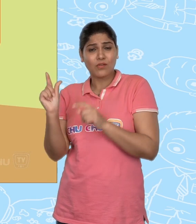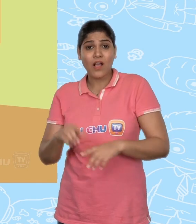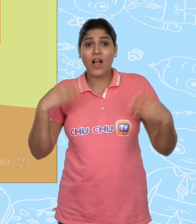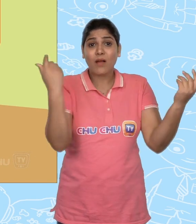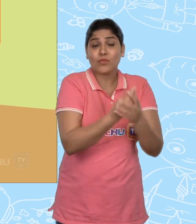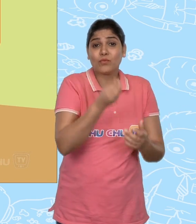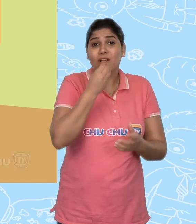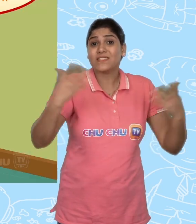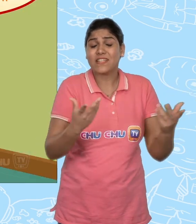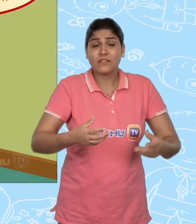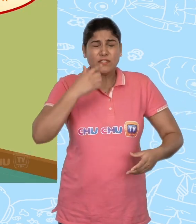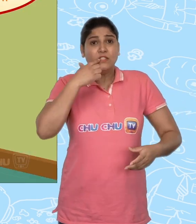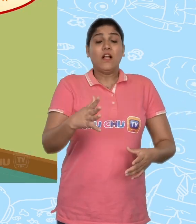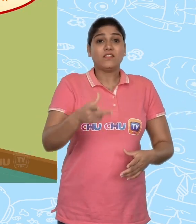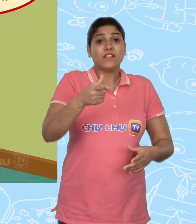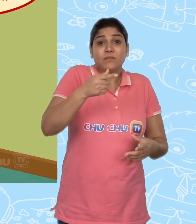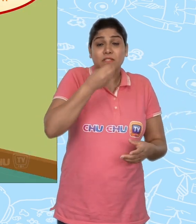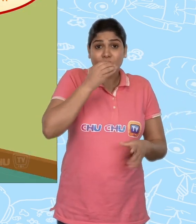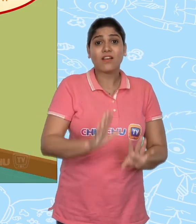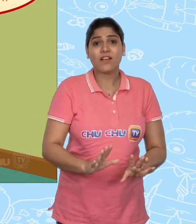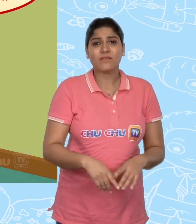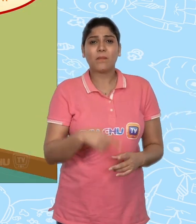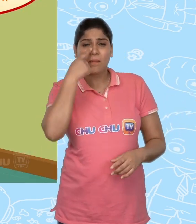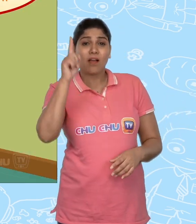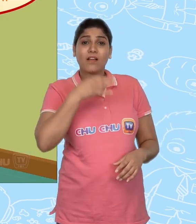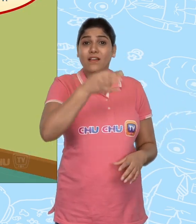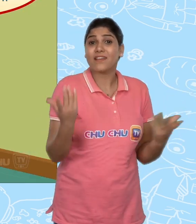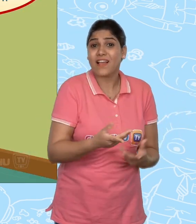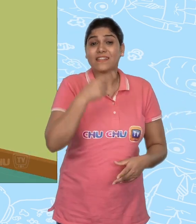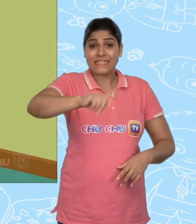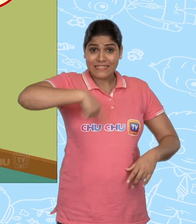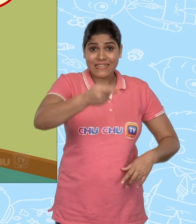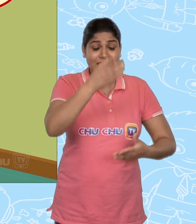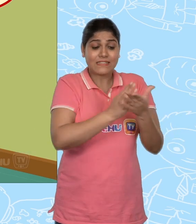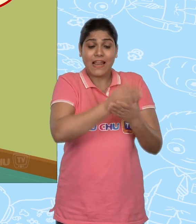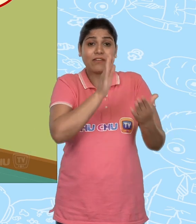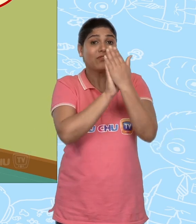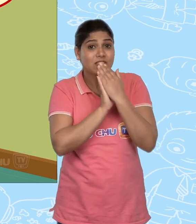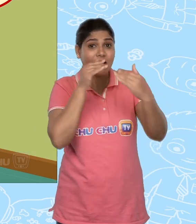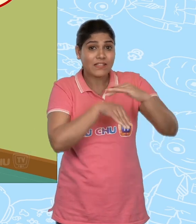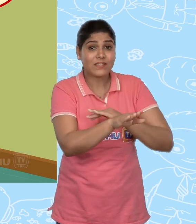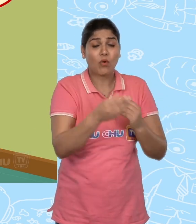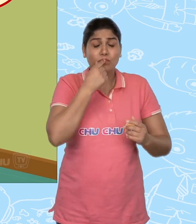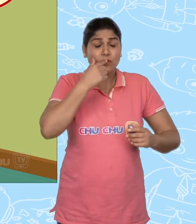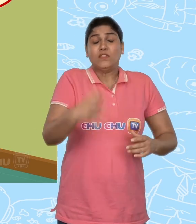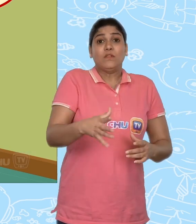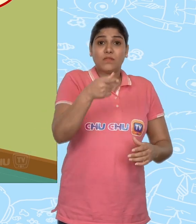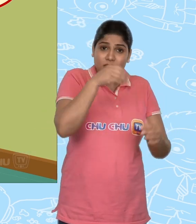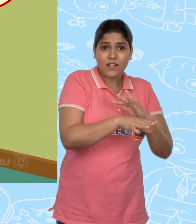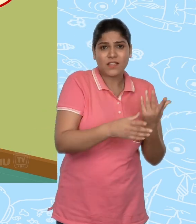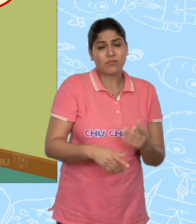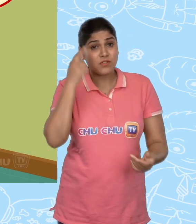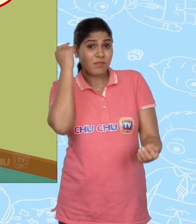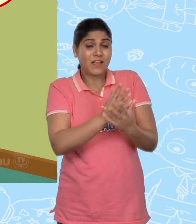करेंगे चीकू? हम दोनों ही खा सकते हैं तेज मिर्च वाला खाना। अपनी मॉम को कहना कि कल